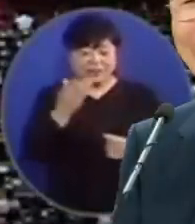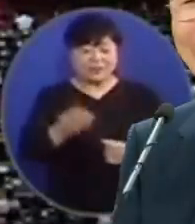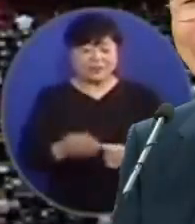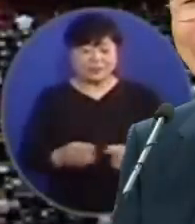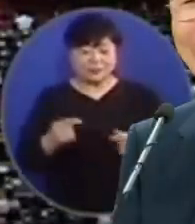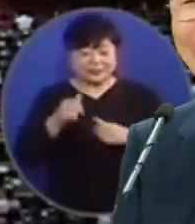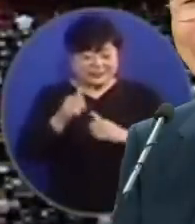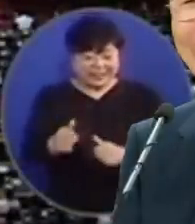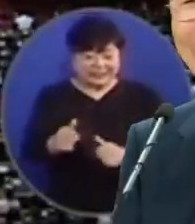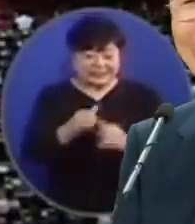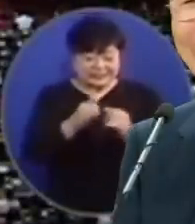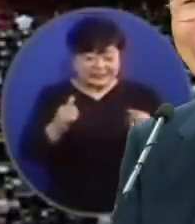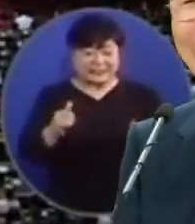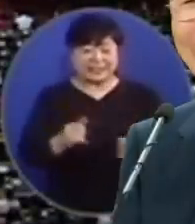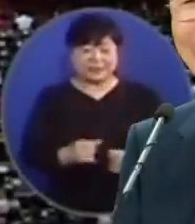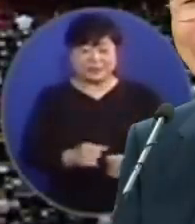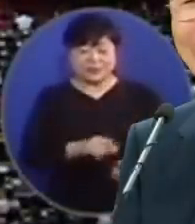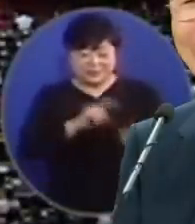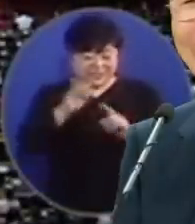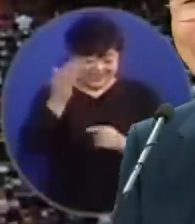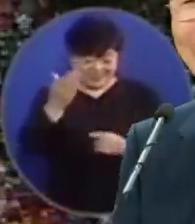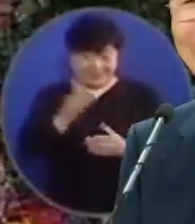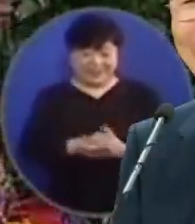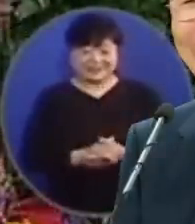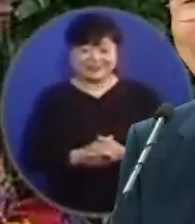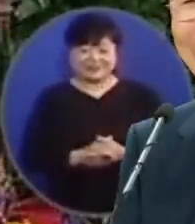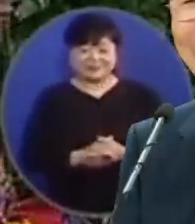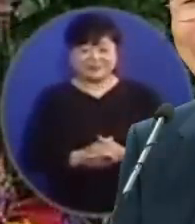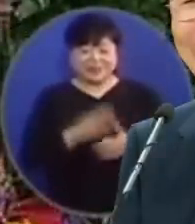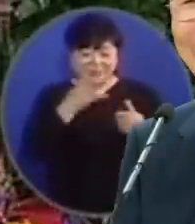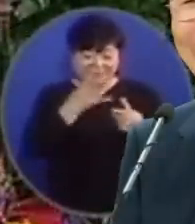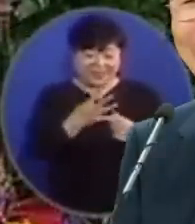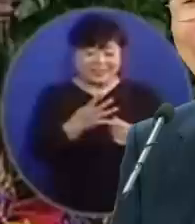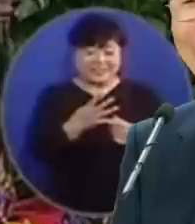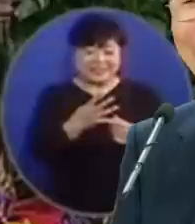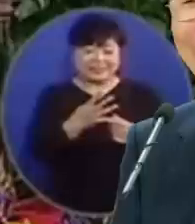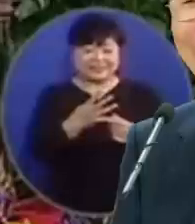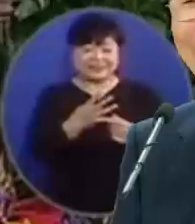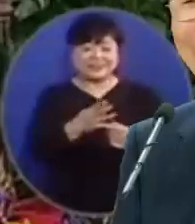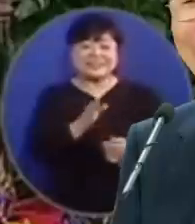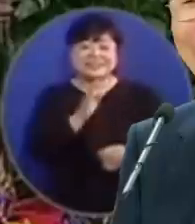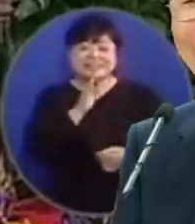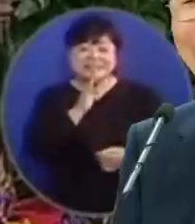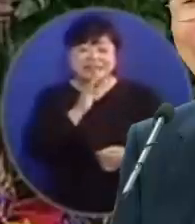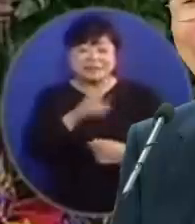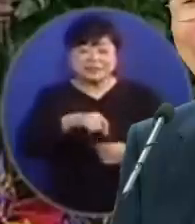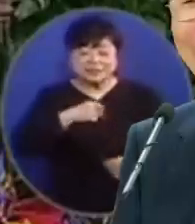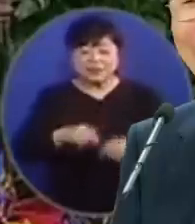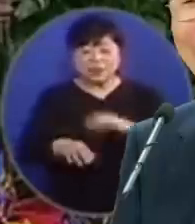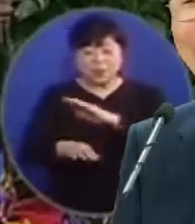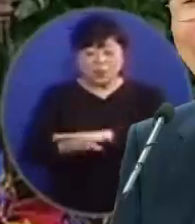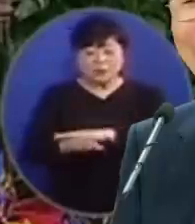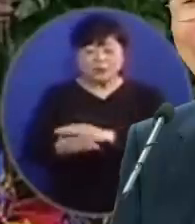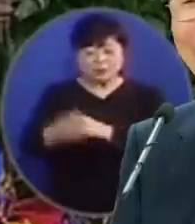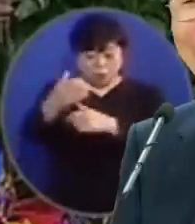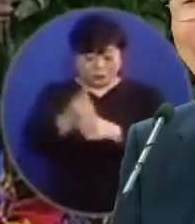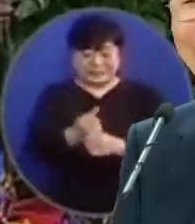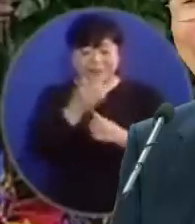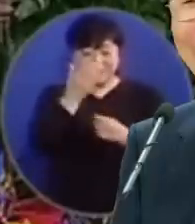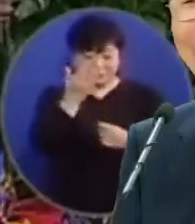듣는 사람들도 살게 되는 것입니다. 넷째로 이 성경에는 참으로 나의 의로운 오른손으로 너를